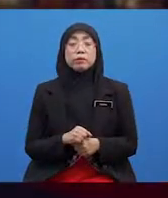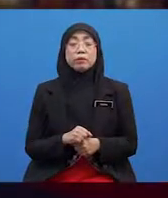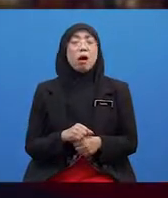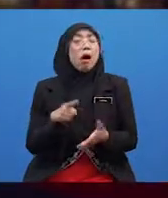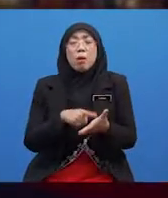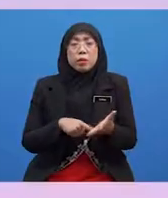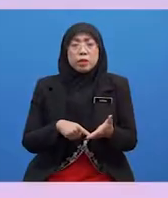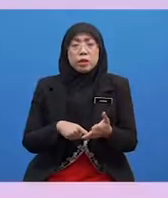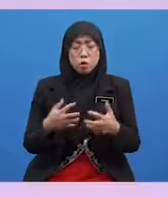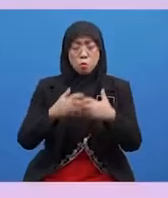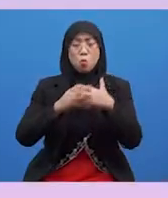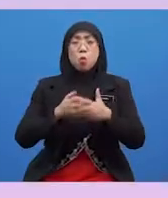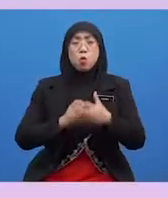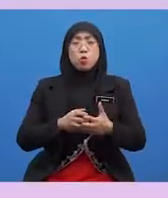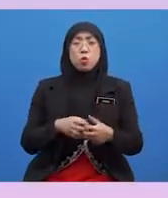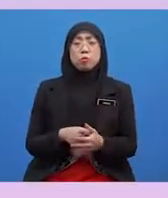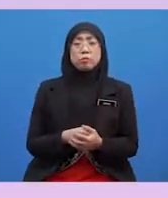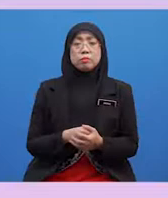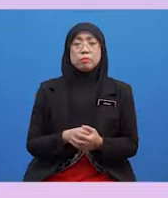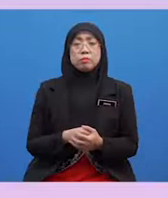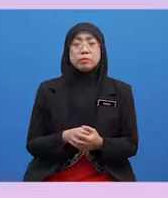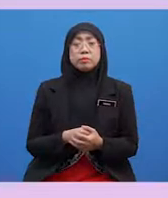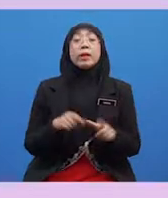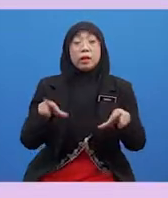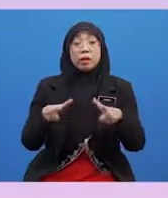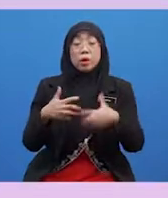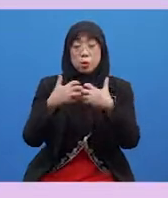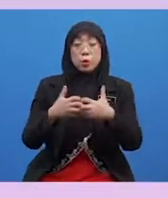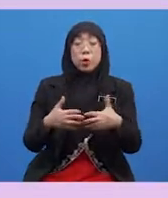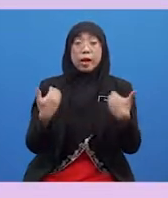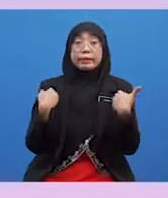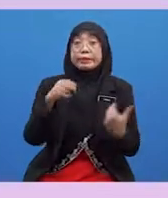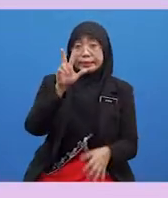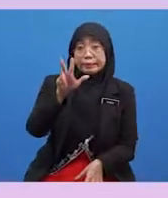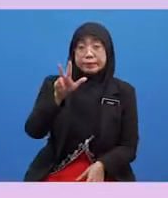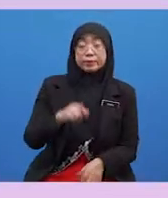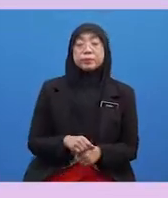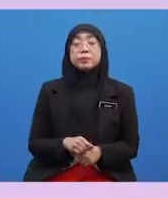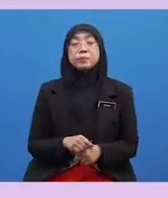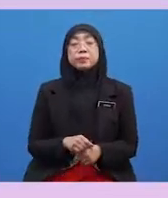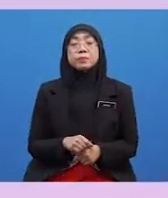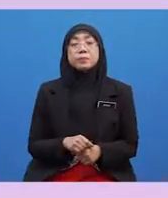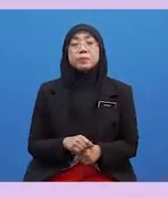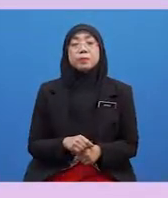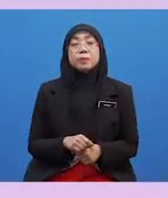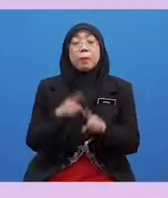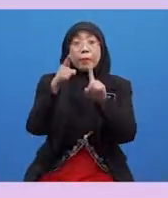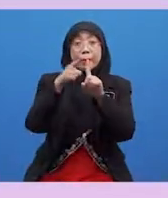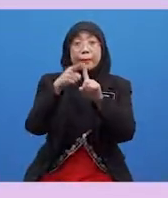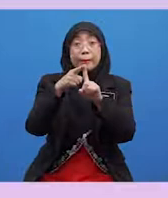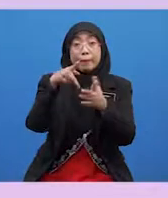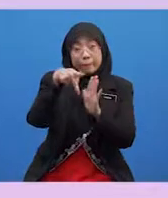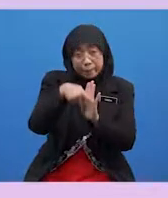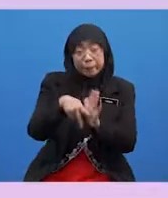motor. Lakuan motor dapat dibahagikan kepada tiga. Yang pertama, pembelajaran